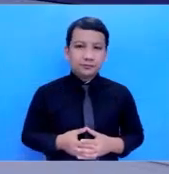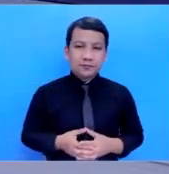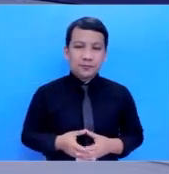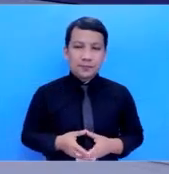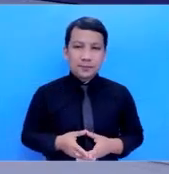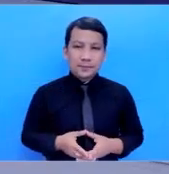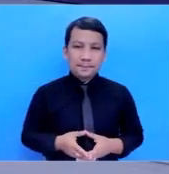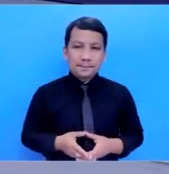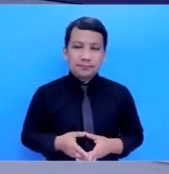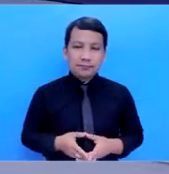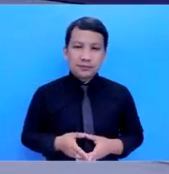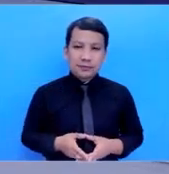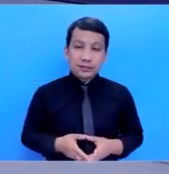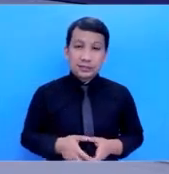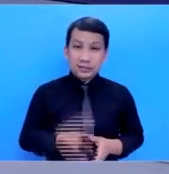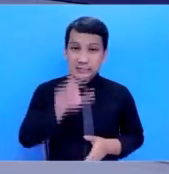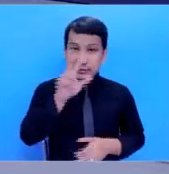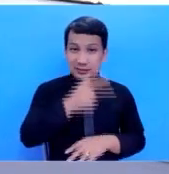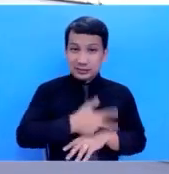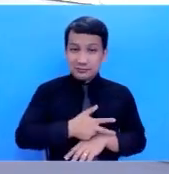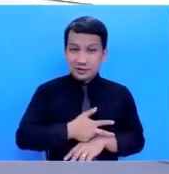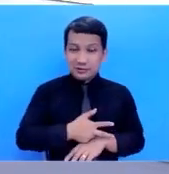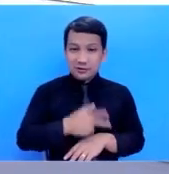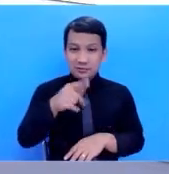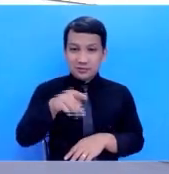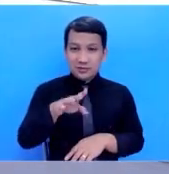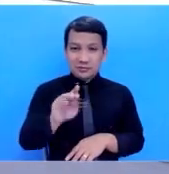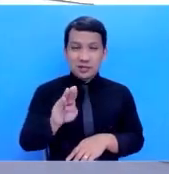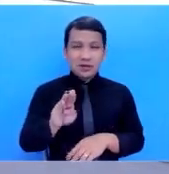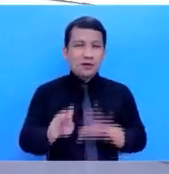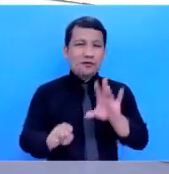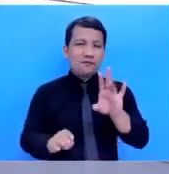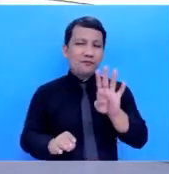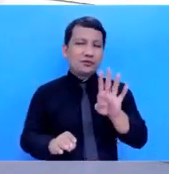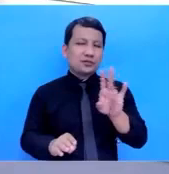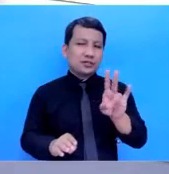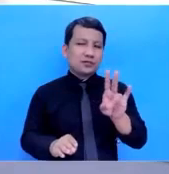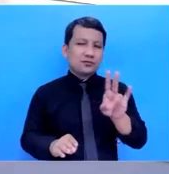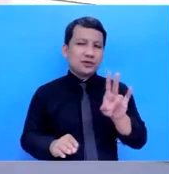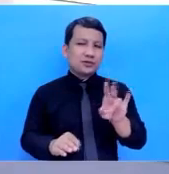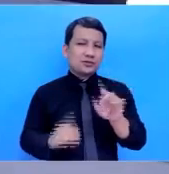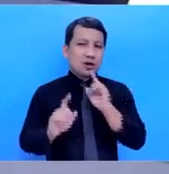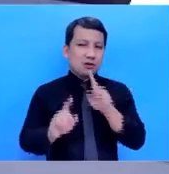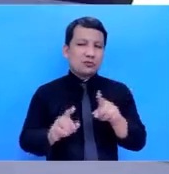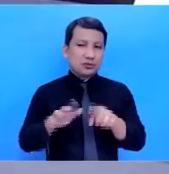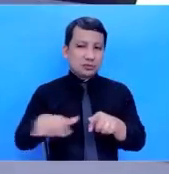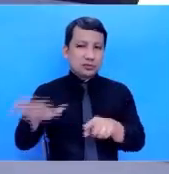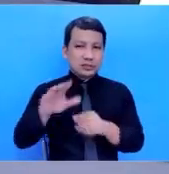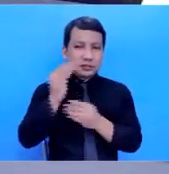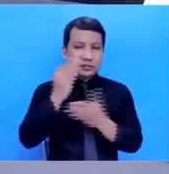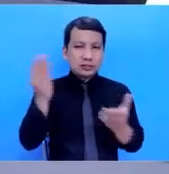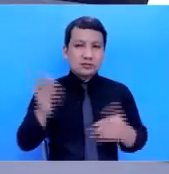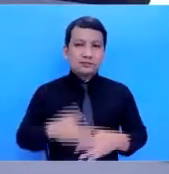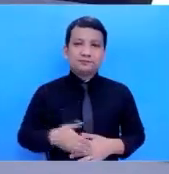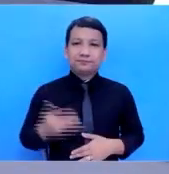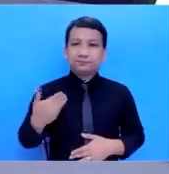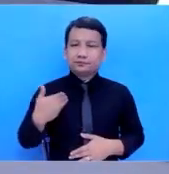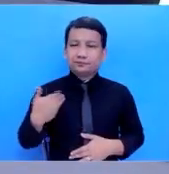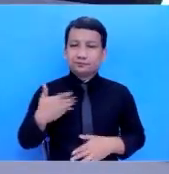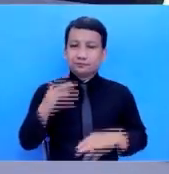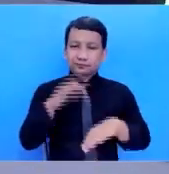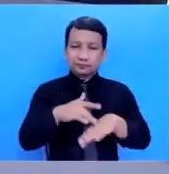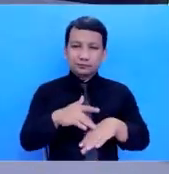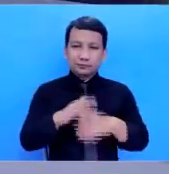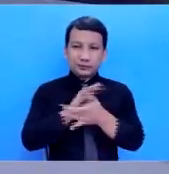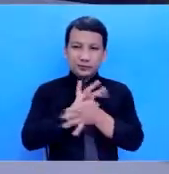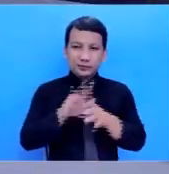Mga kapatid, tatlong tulog na lang po. PBA 47th season na at kumpiyansa ang league officials na hindi na magagambala ng pandemya